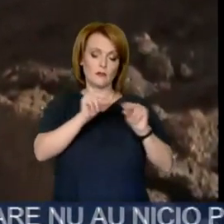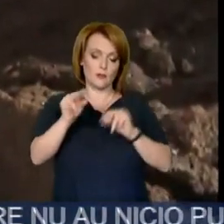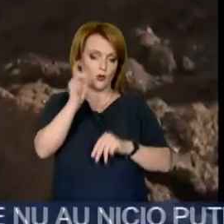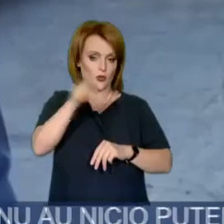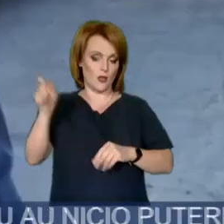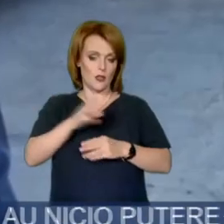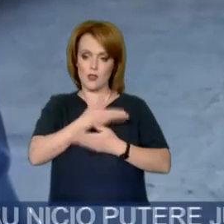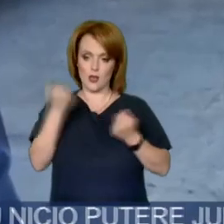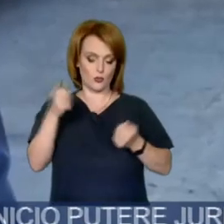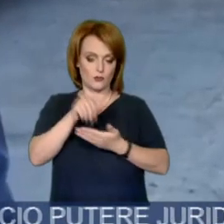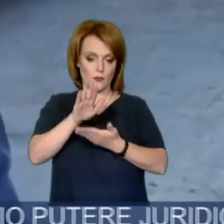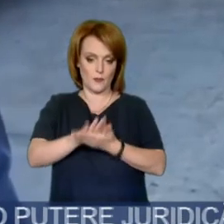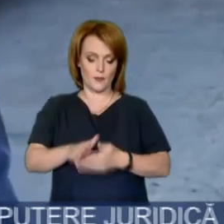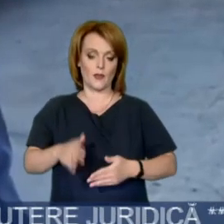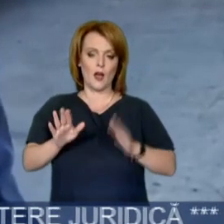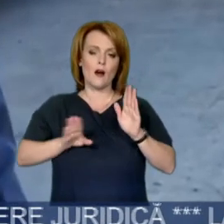de suferit